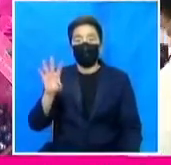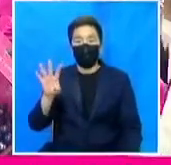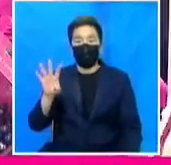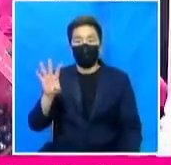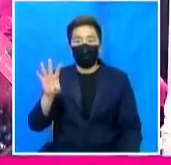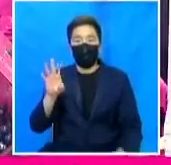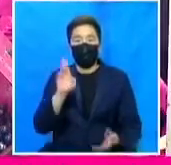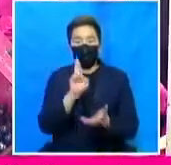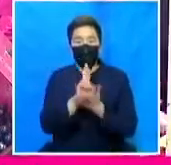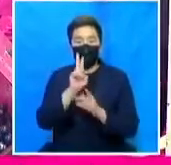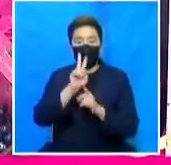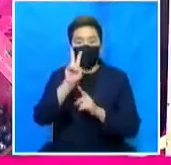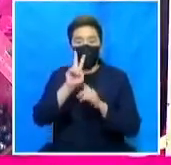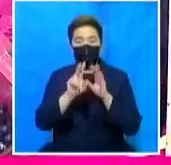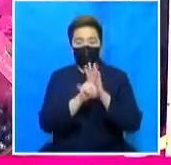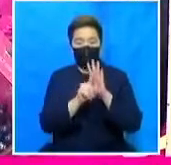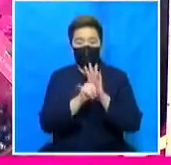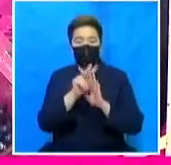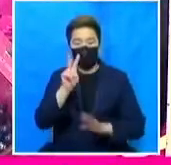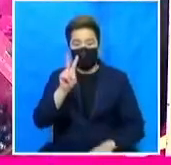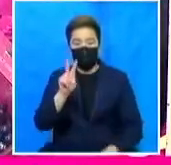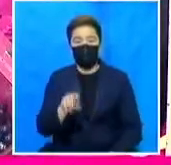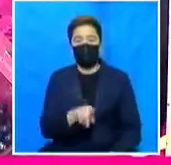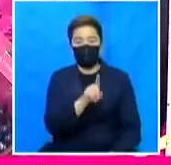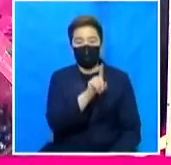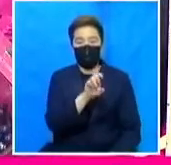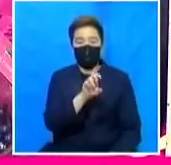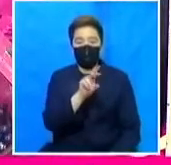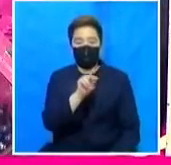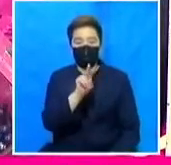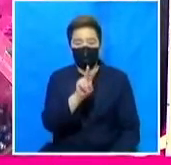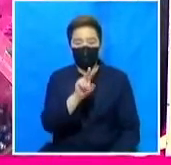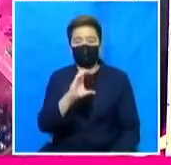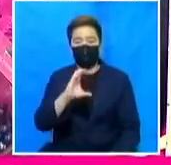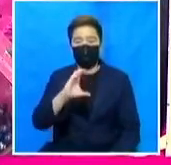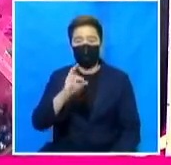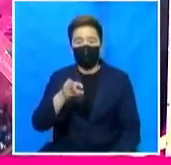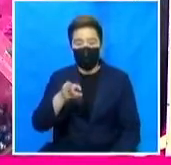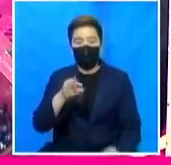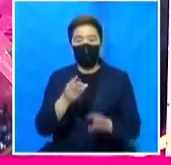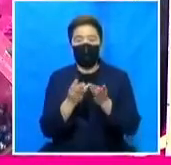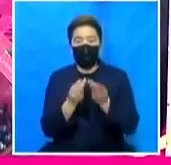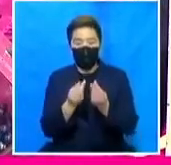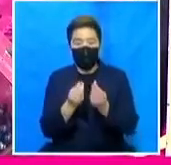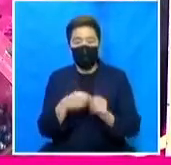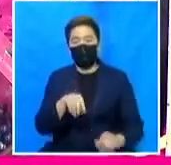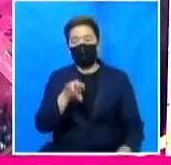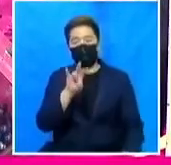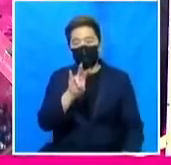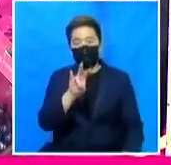7800994อันดับที่2หมุนครั้งที่2งวดที่132หมวดอักษรฉอฉิ่งเลขที่ออก